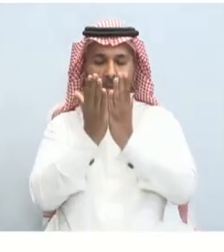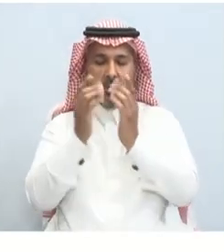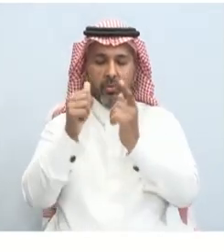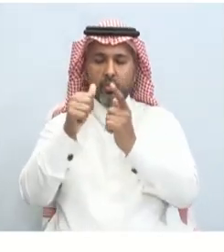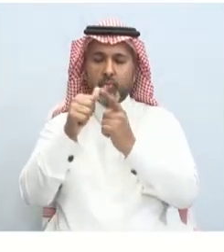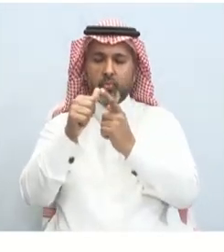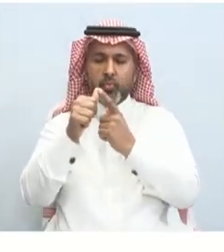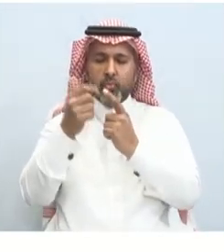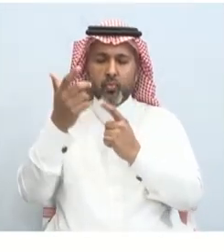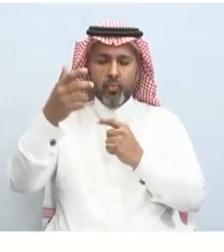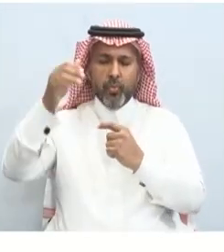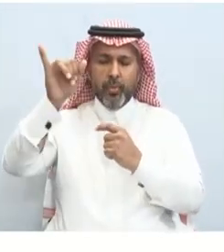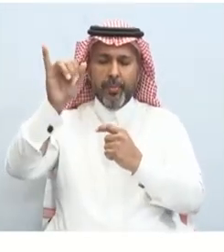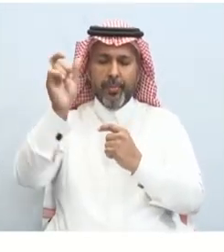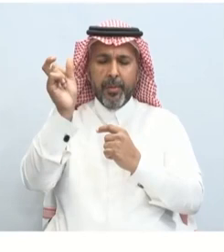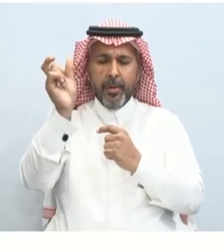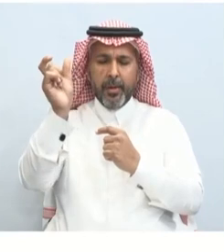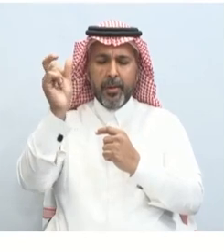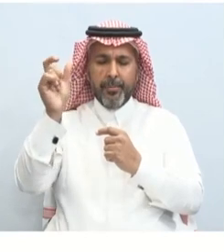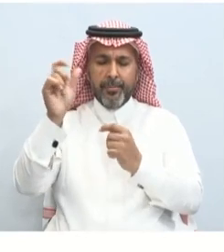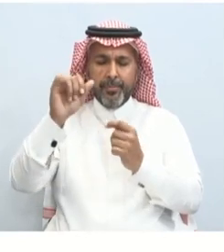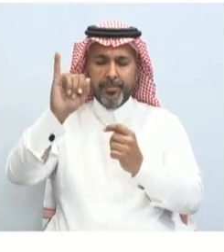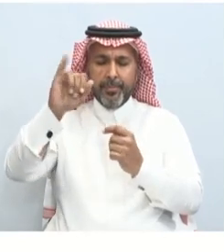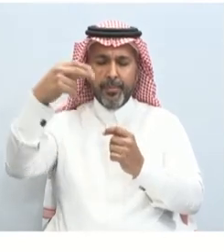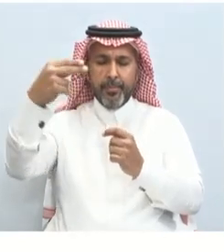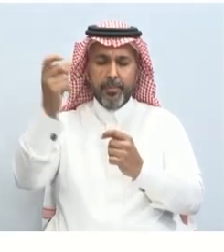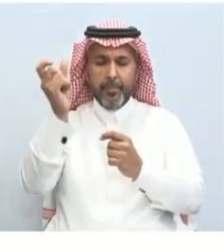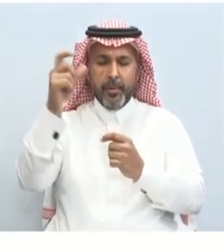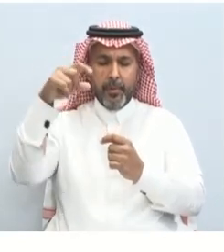اصنف انواع الاستدلال ثلاثه